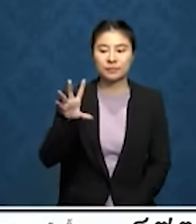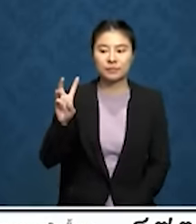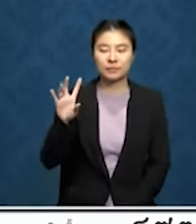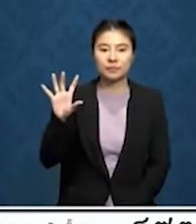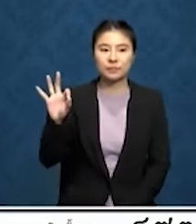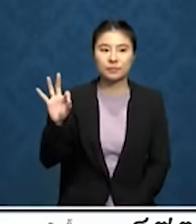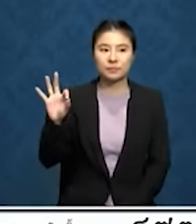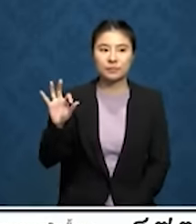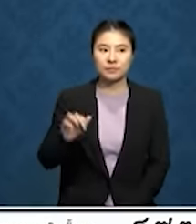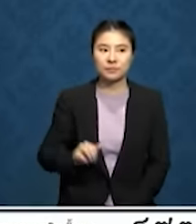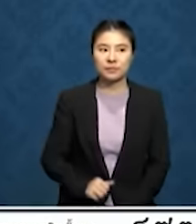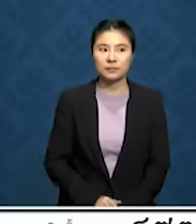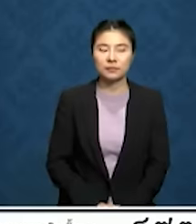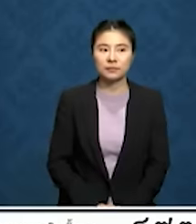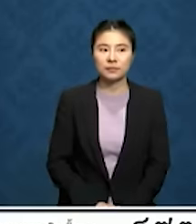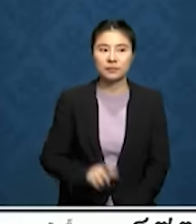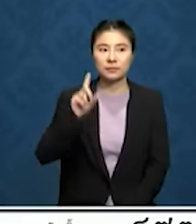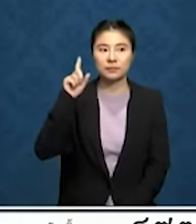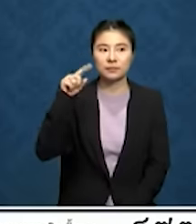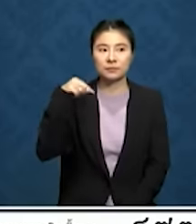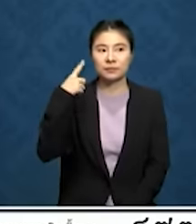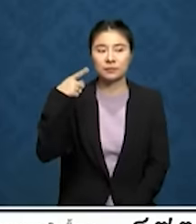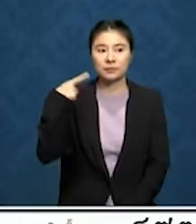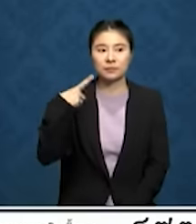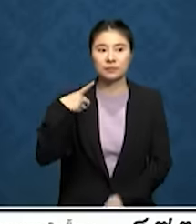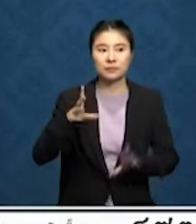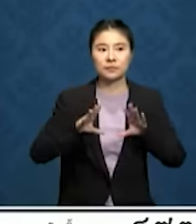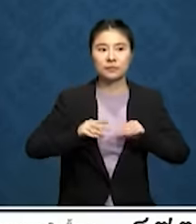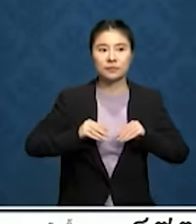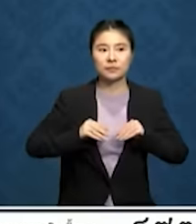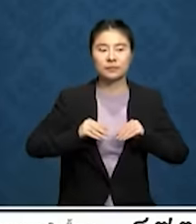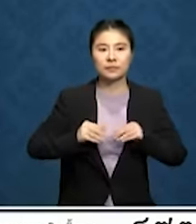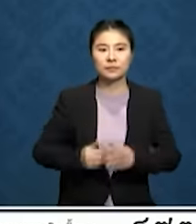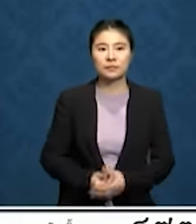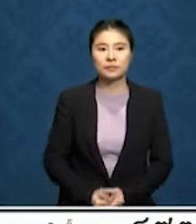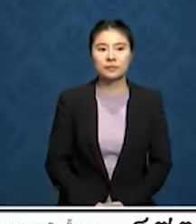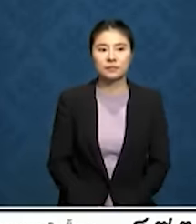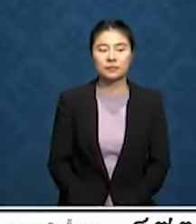169นางทิวันรัตน์อังกินัน เห็นชอบค่ะ